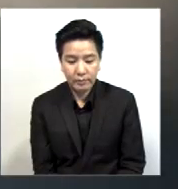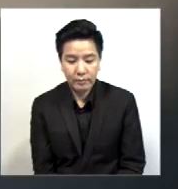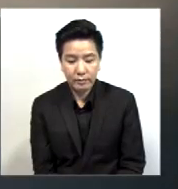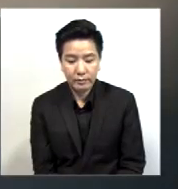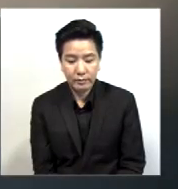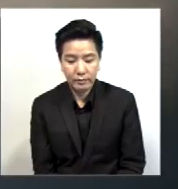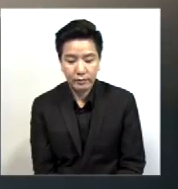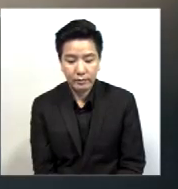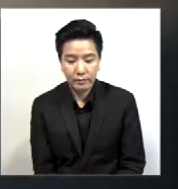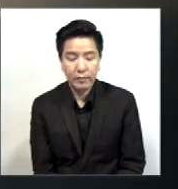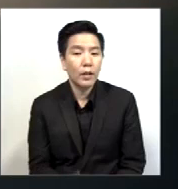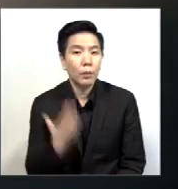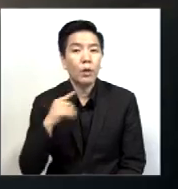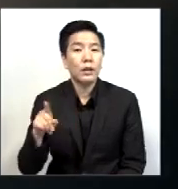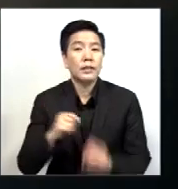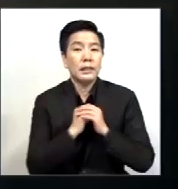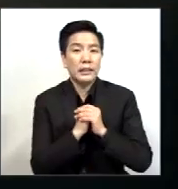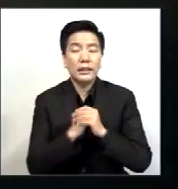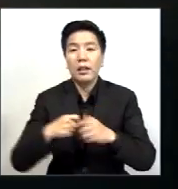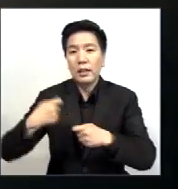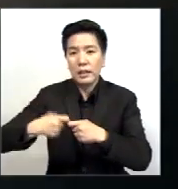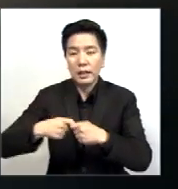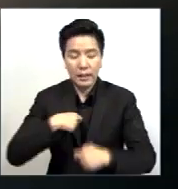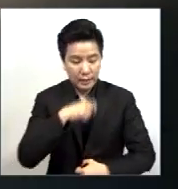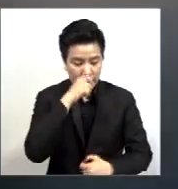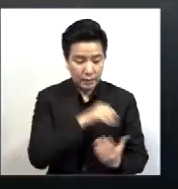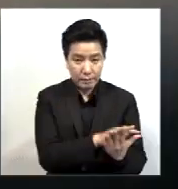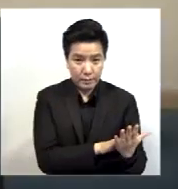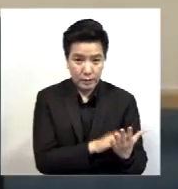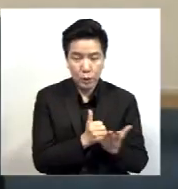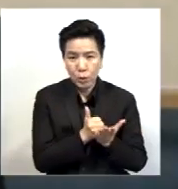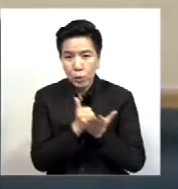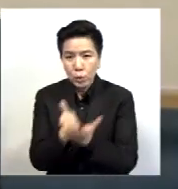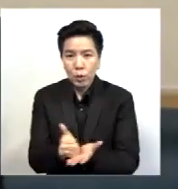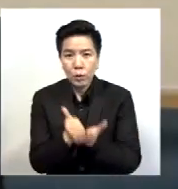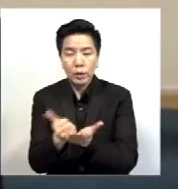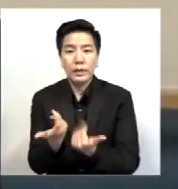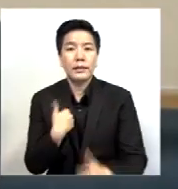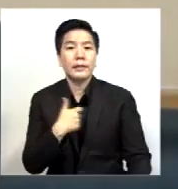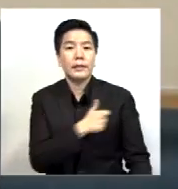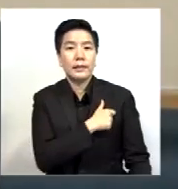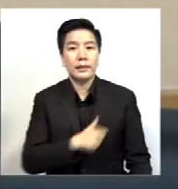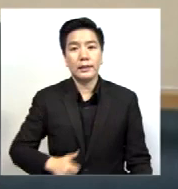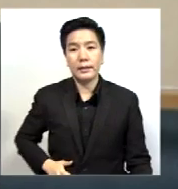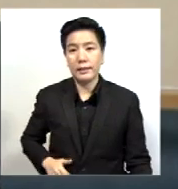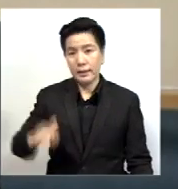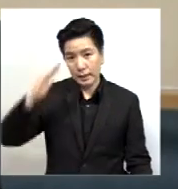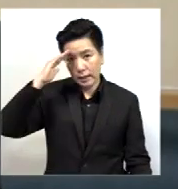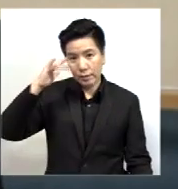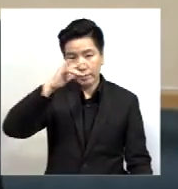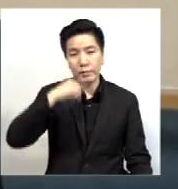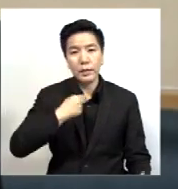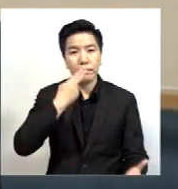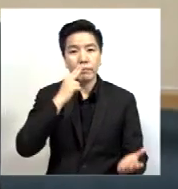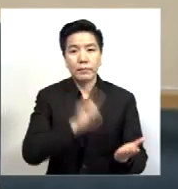ฝ่ายไทยก็ได้ให้ความช่วยเหลือและกำลังใจอย่างเต็มที่พระบาทสมเด็จพระเจ้าอยู่หัวได้พระราชทานสารต่